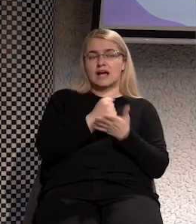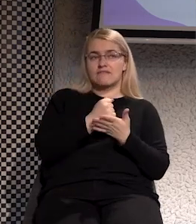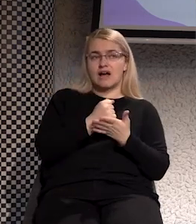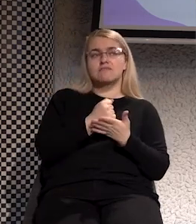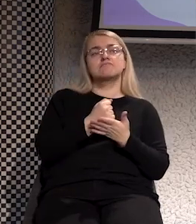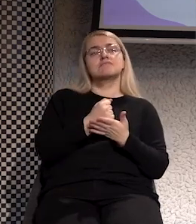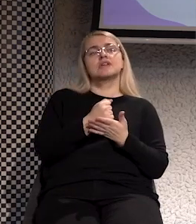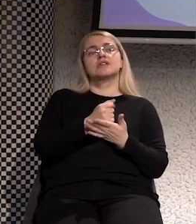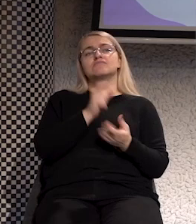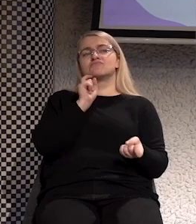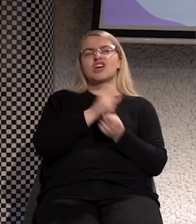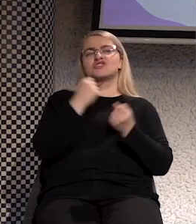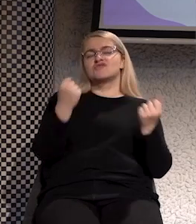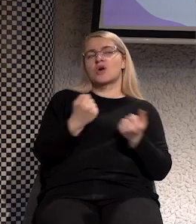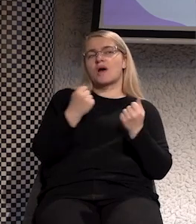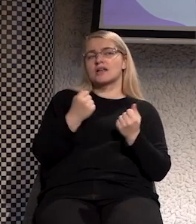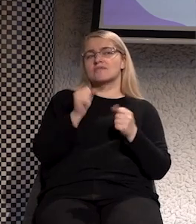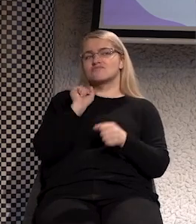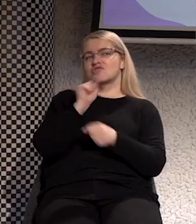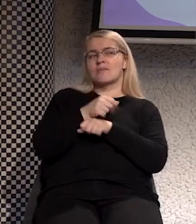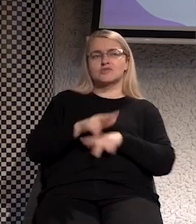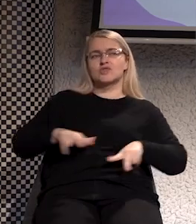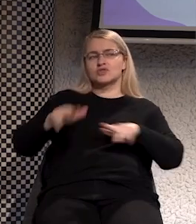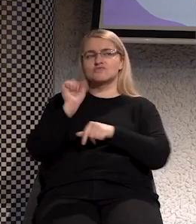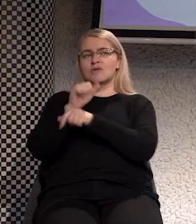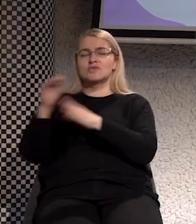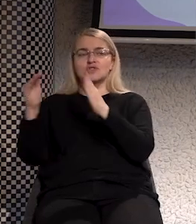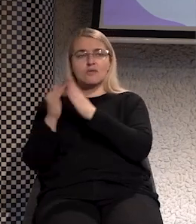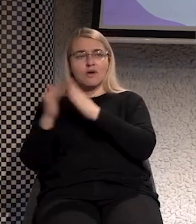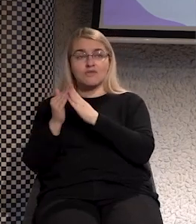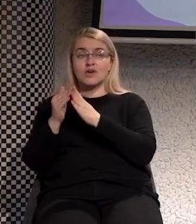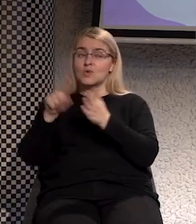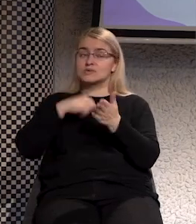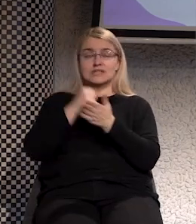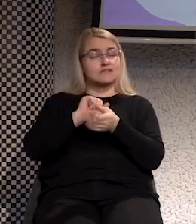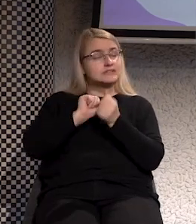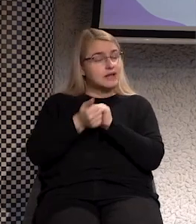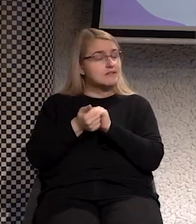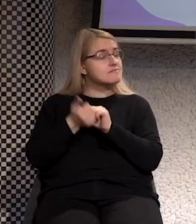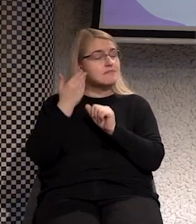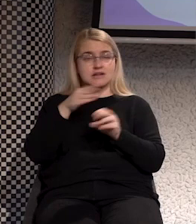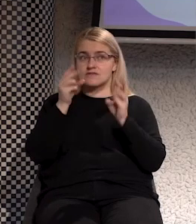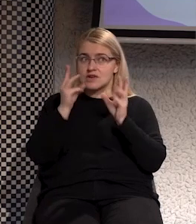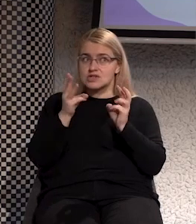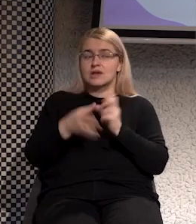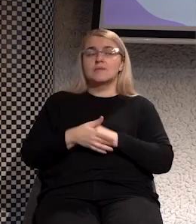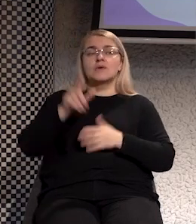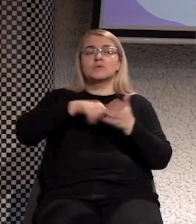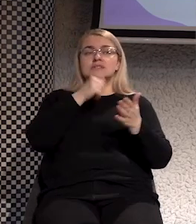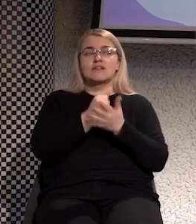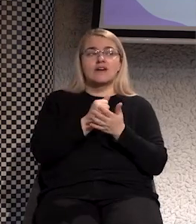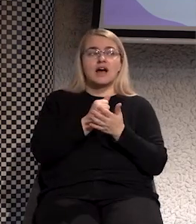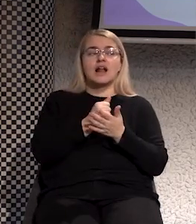przeciwdziałaniu przemocy w rodzinie na przemoc domową. Ona tam traktuje o wielu ważnych rzeczach, to jest ważna zmiana, ale to jest konsekwencja